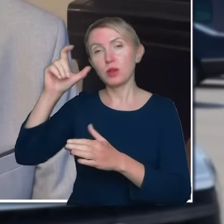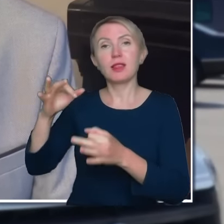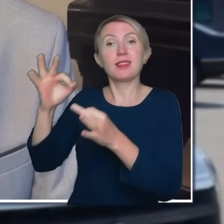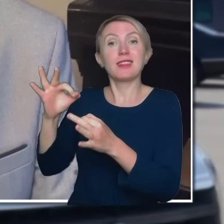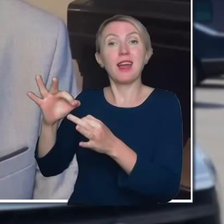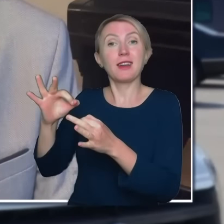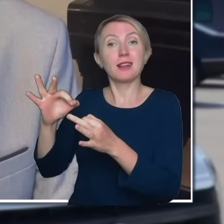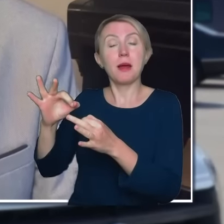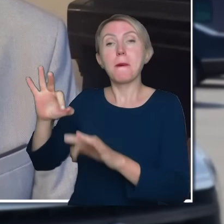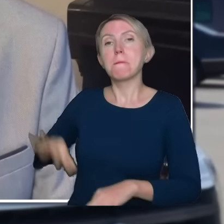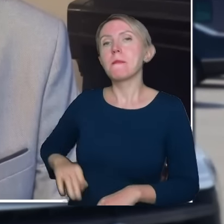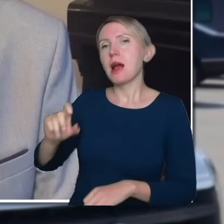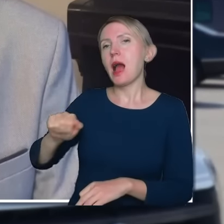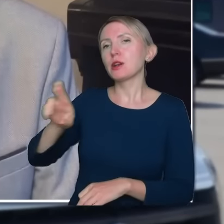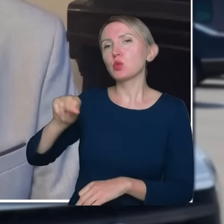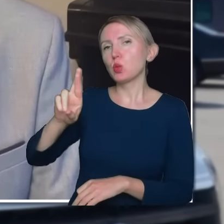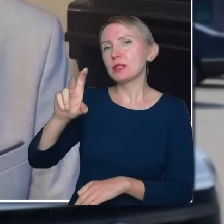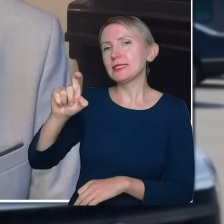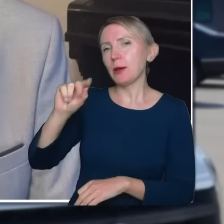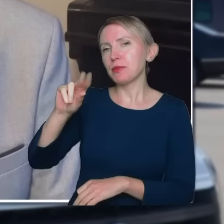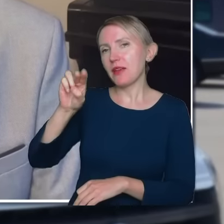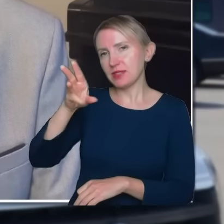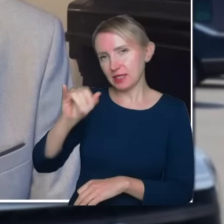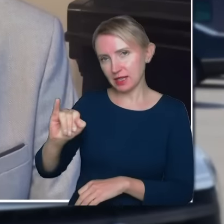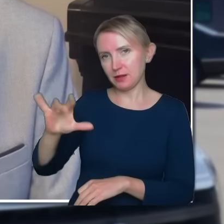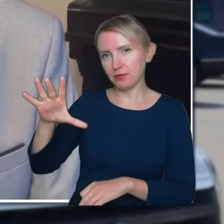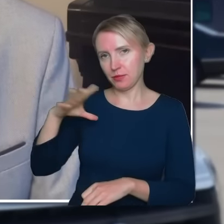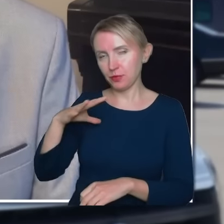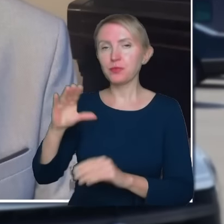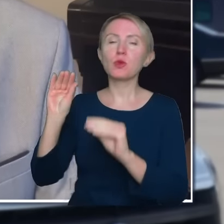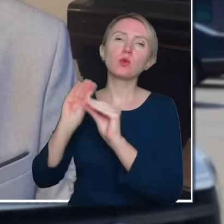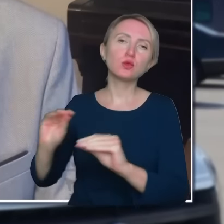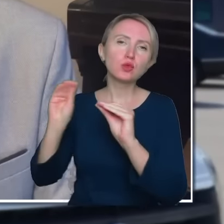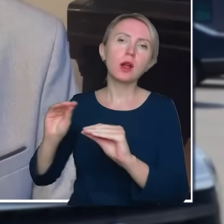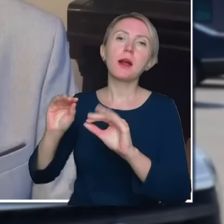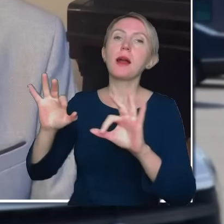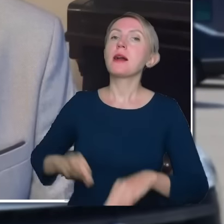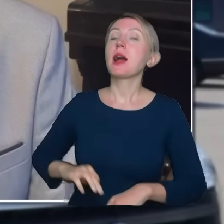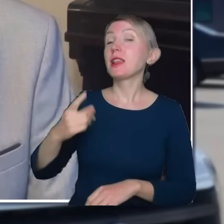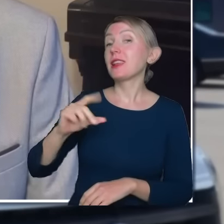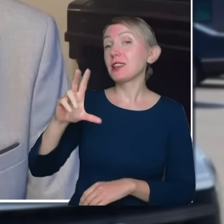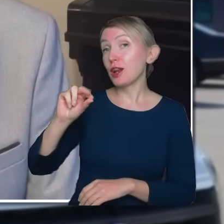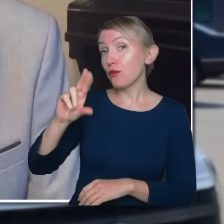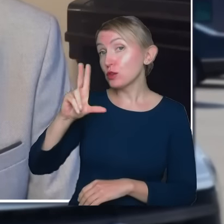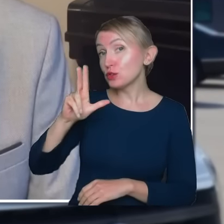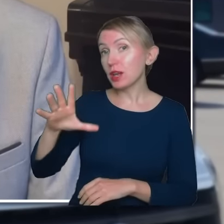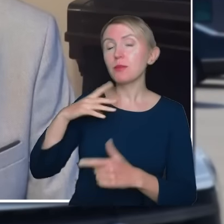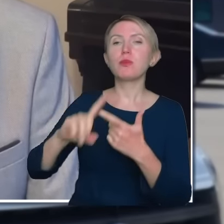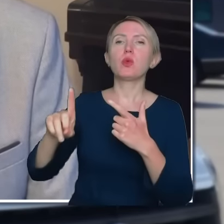Drogowego pan Artur Czapiewski. Tam też szkolił właśnie pan Daniel Woźniak, szkolił